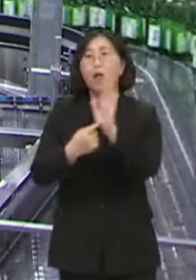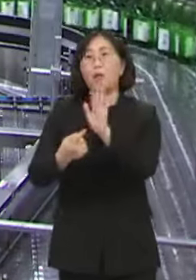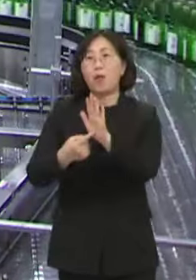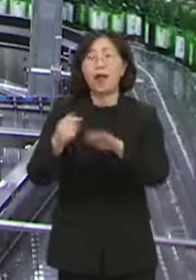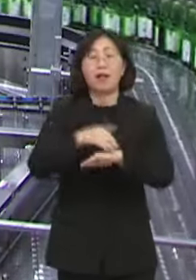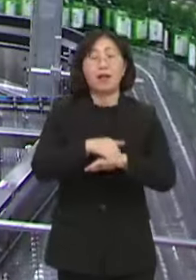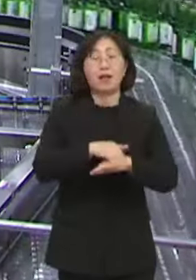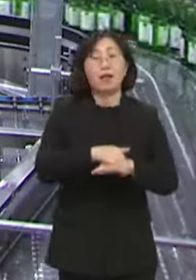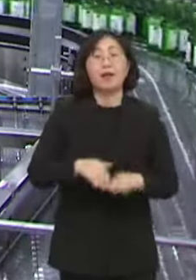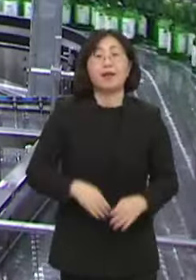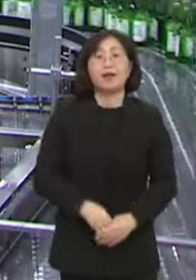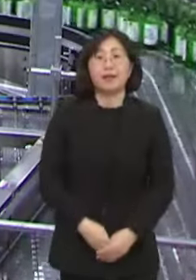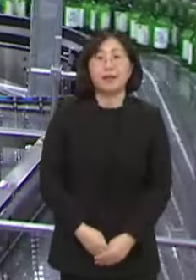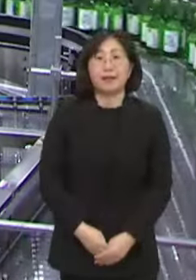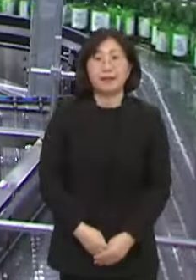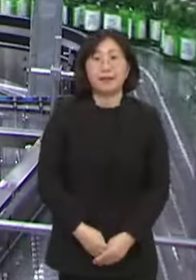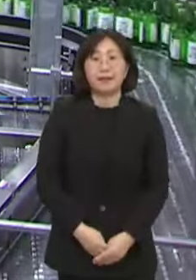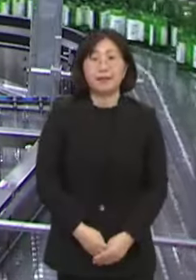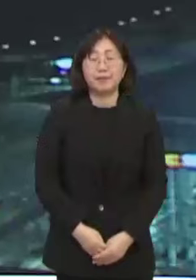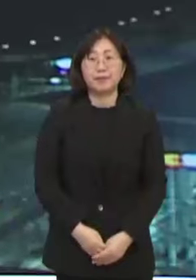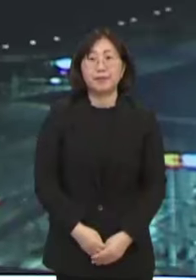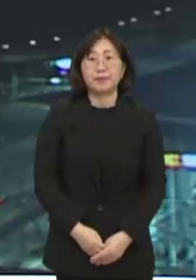겨냥할 계획입니다.